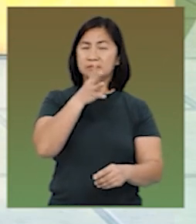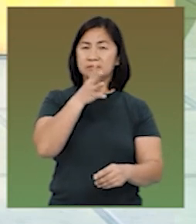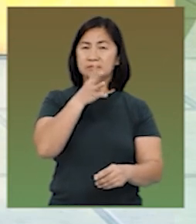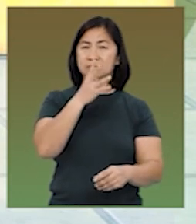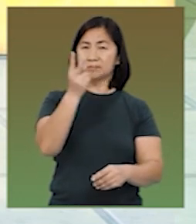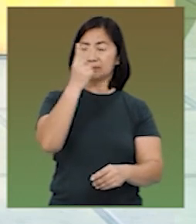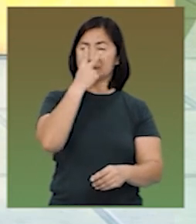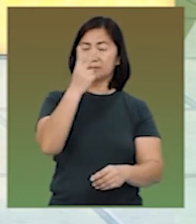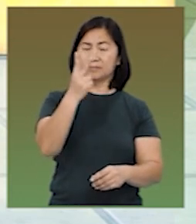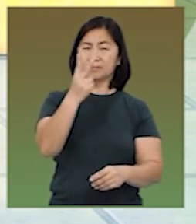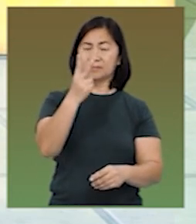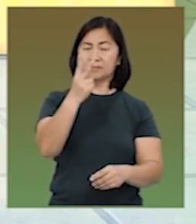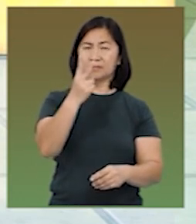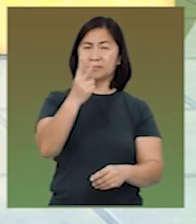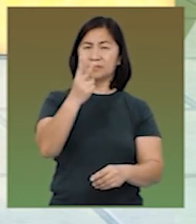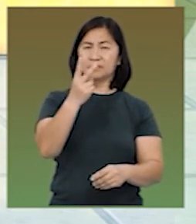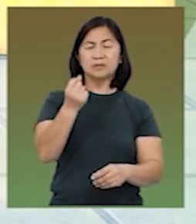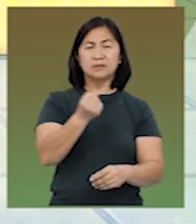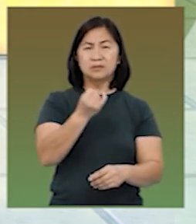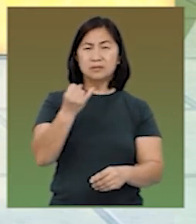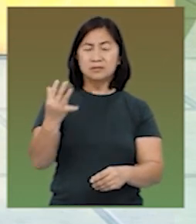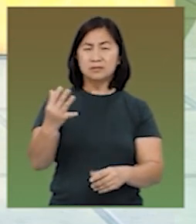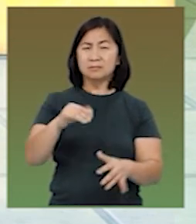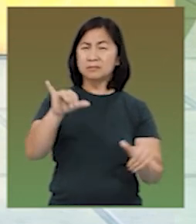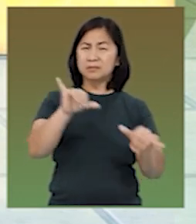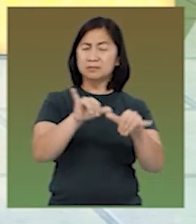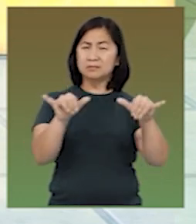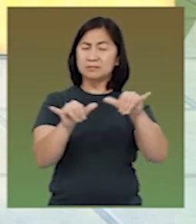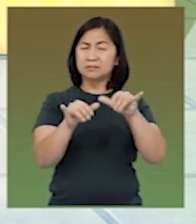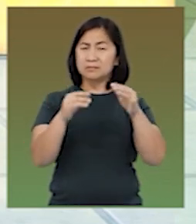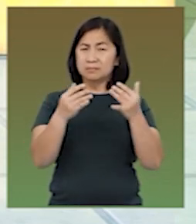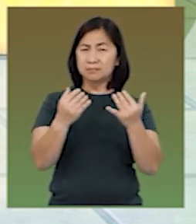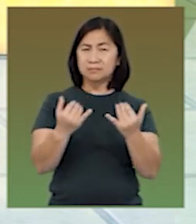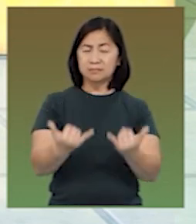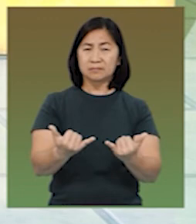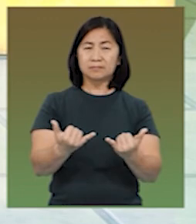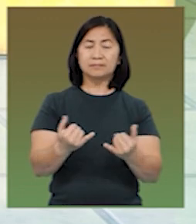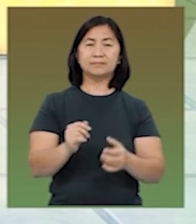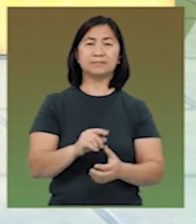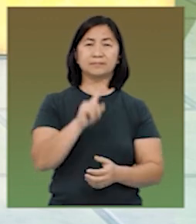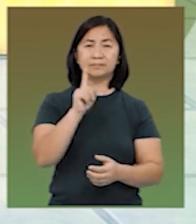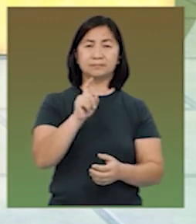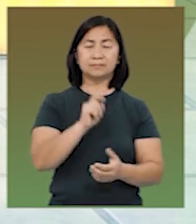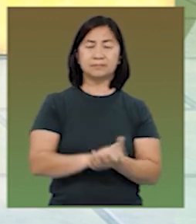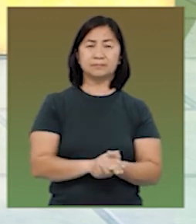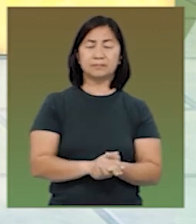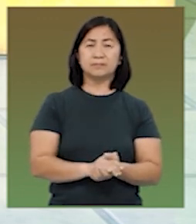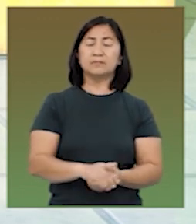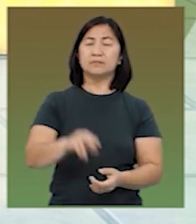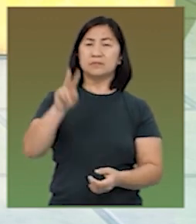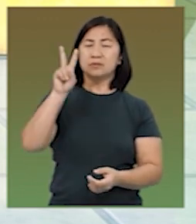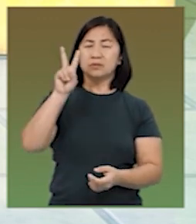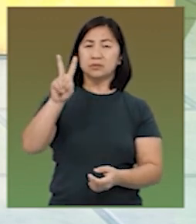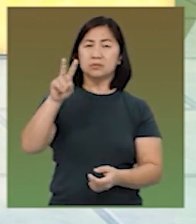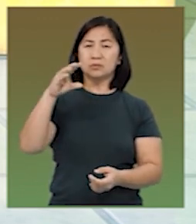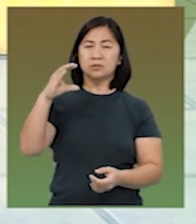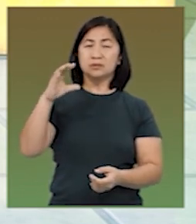Inay. Tingnan nga kung ilan ang sukat nito ngayon.